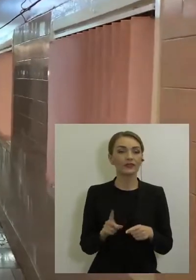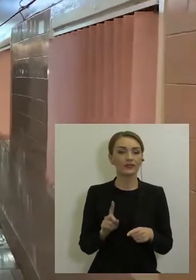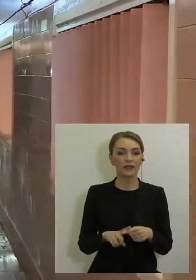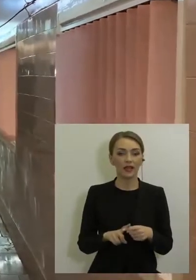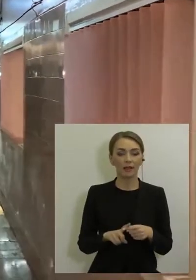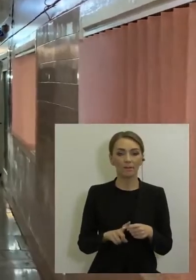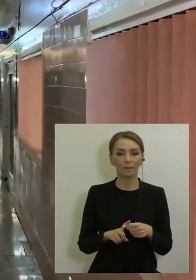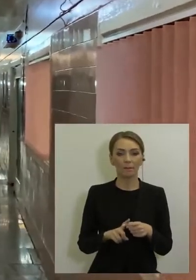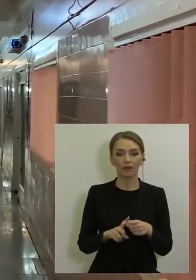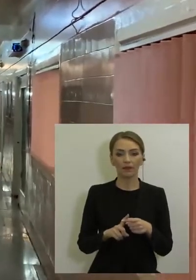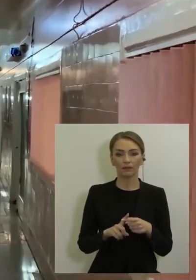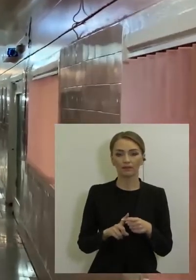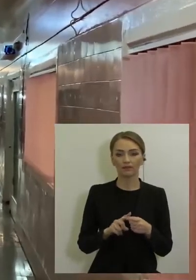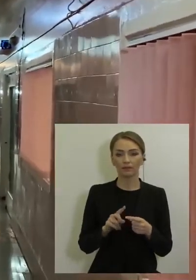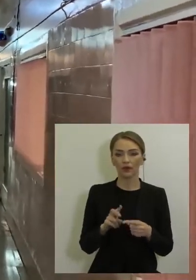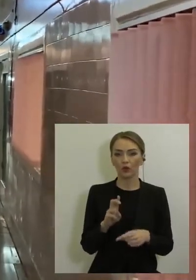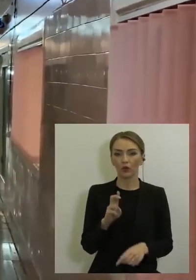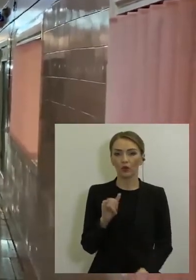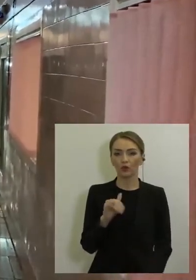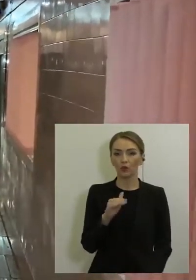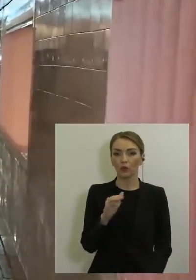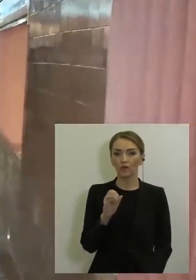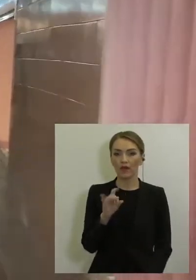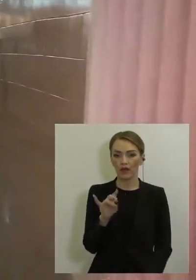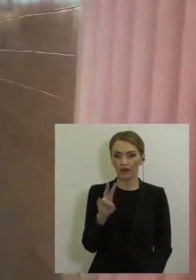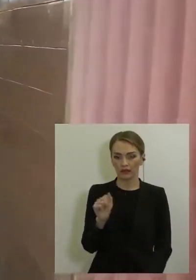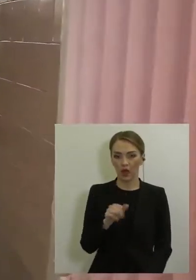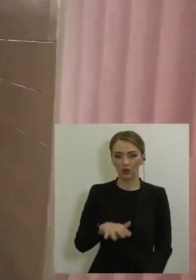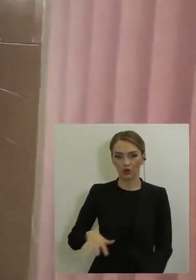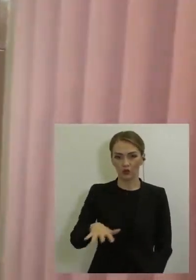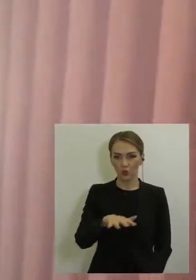нас є буферна зона, через те ми тут можемо